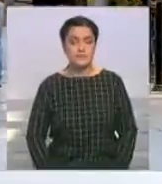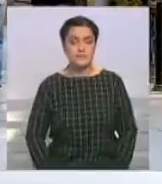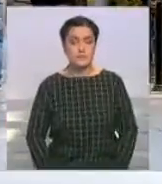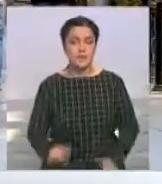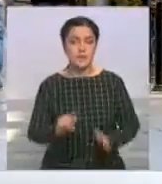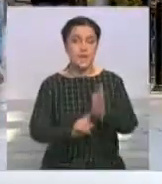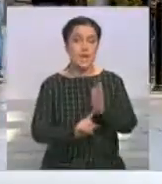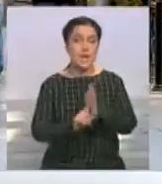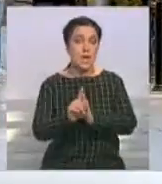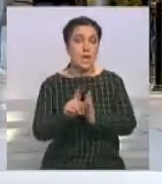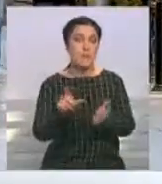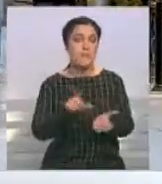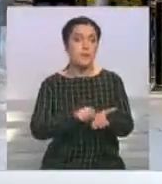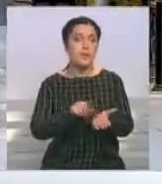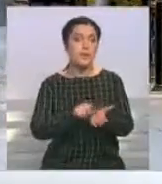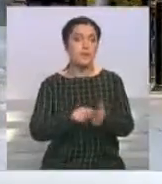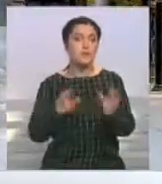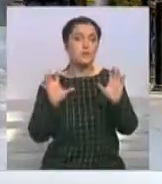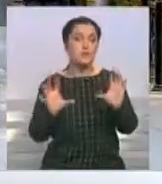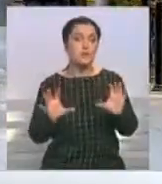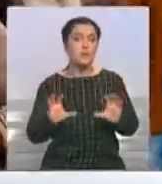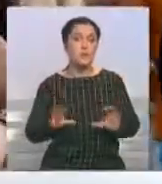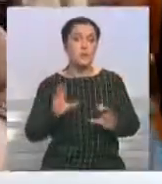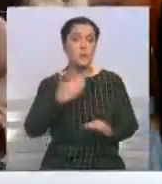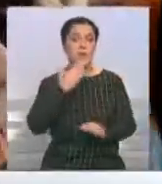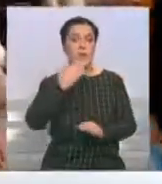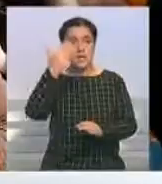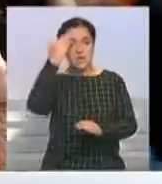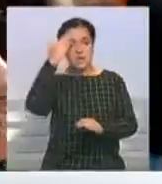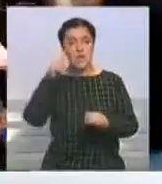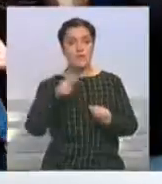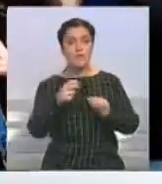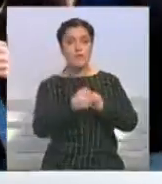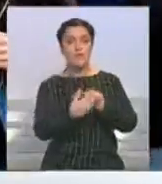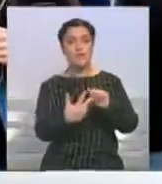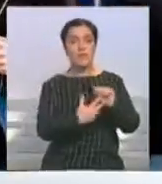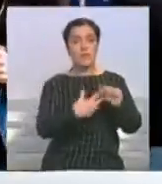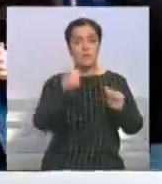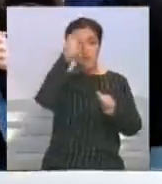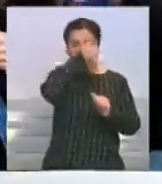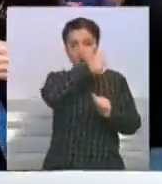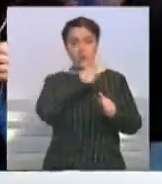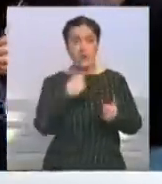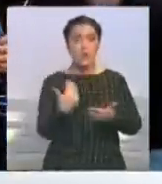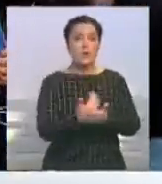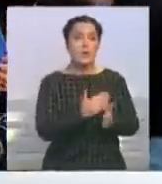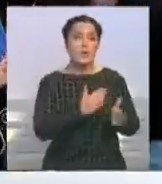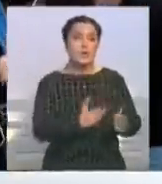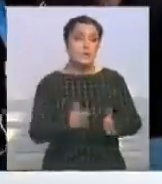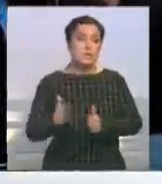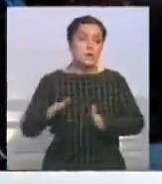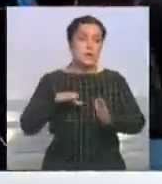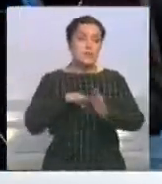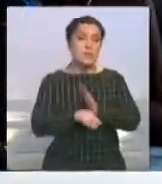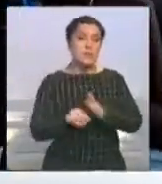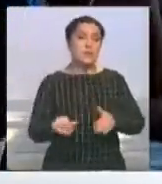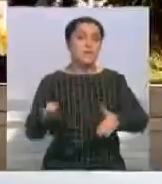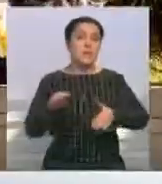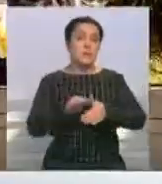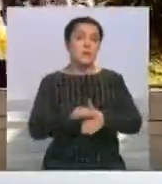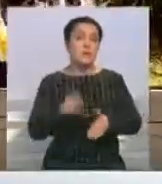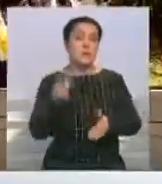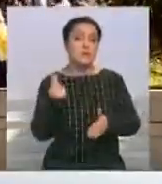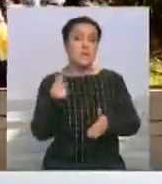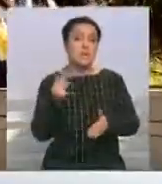Старт пенсионной реформы в Грузии намечен на лето 2018 года. Новая система предусматривает накопление денег